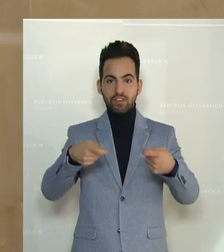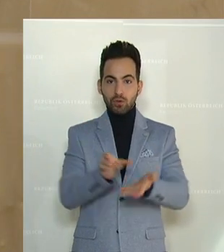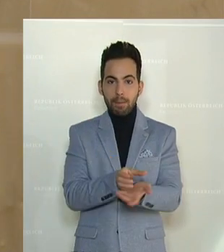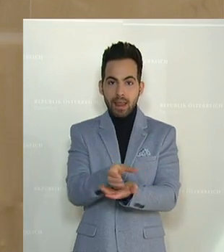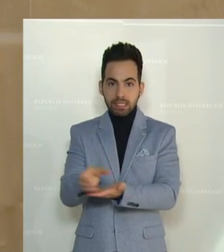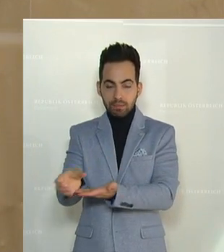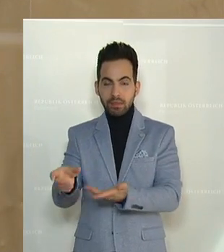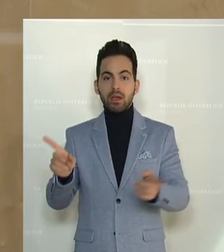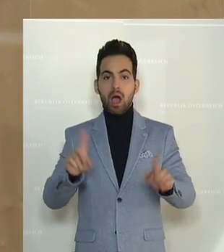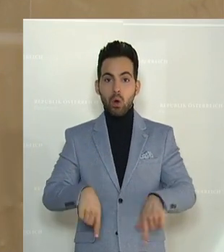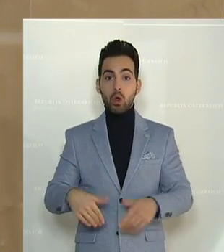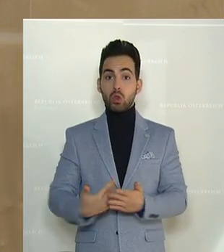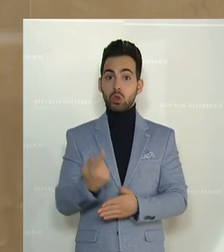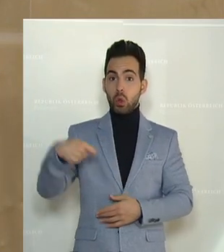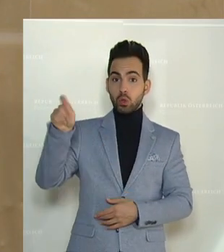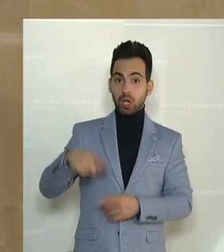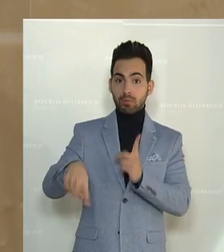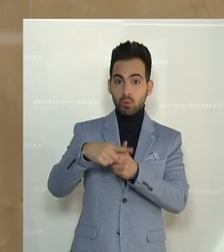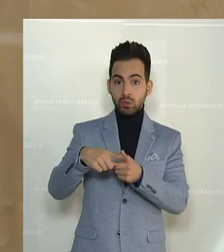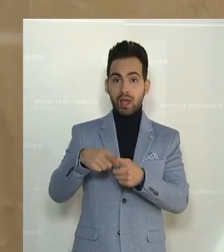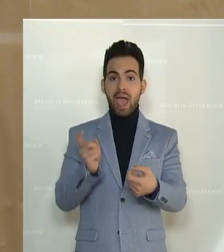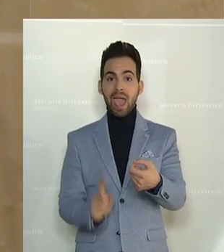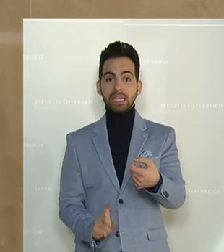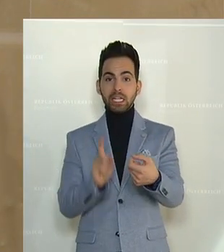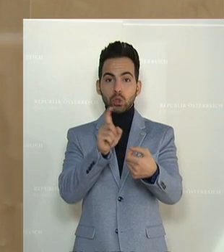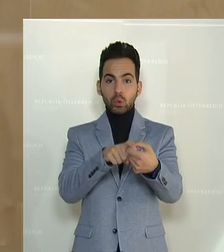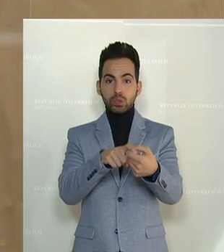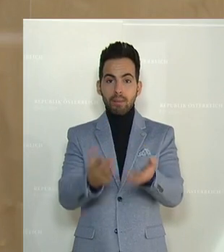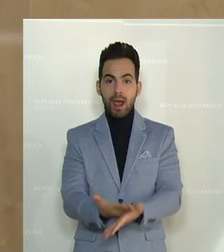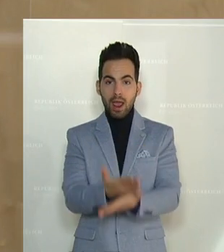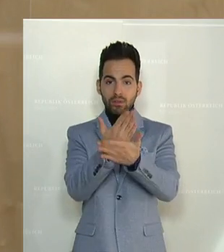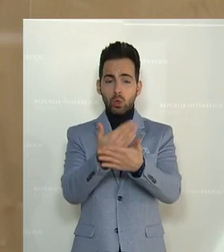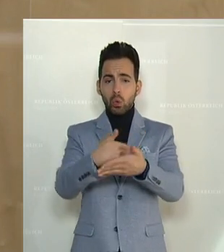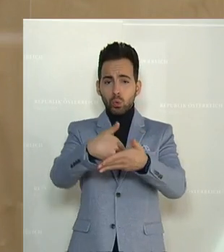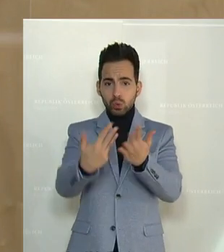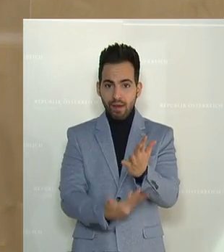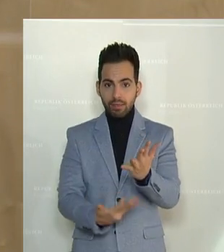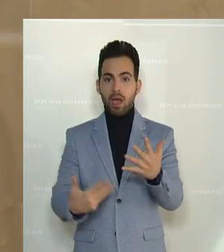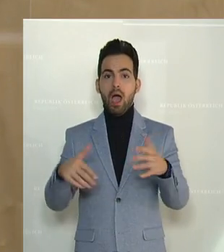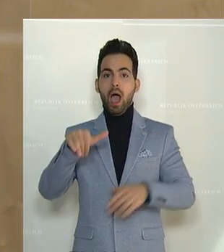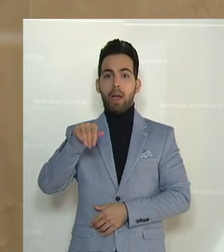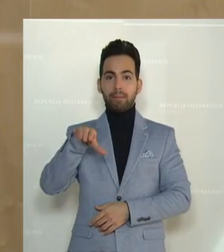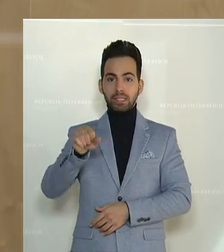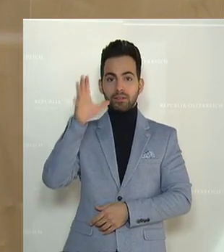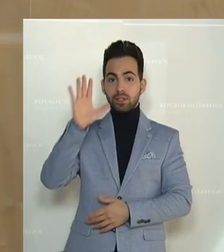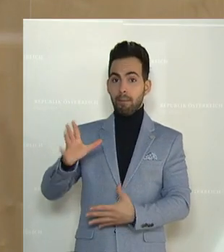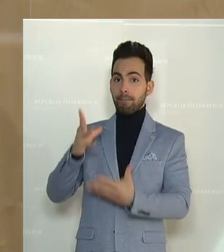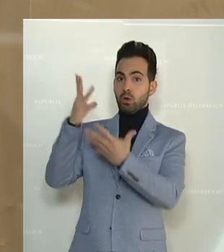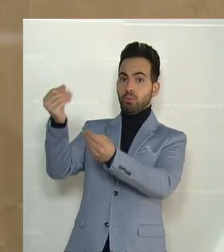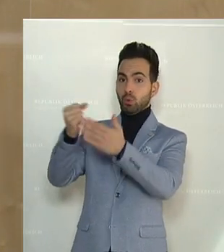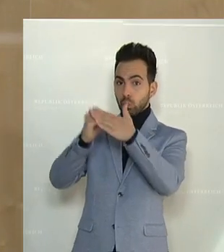erwähnt, der Neustartbonus, Eingliederungsbeihilfen, all diese Dinge sollen mithelfen, das AMS unterstützen,